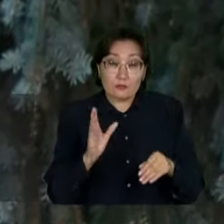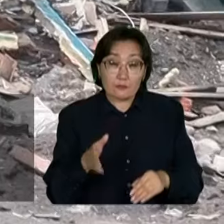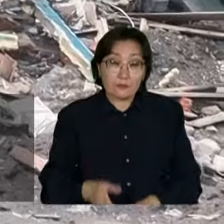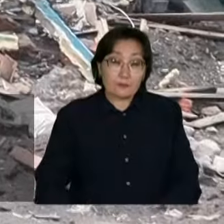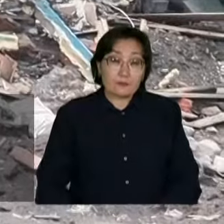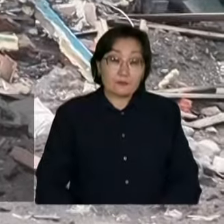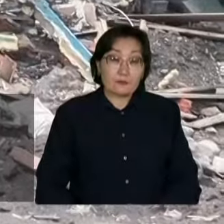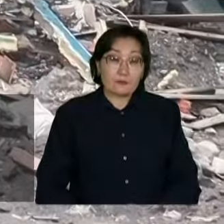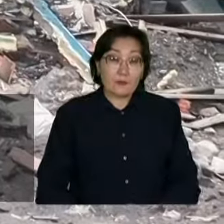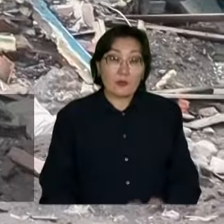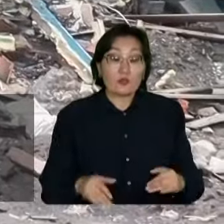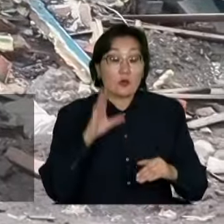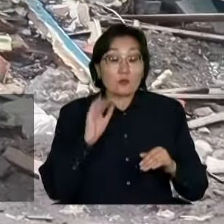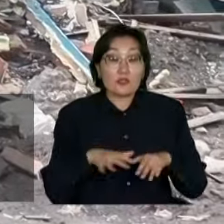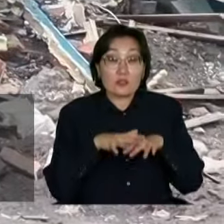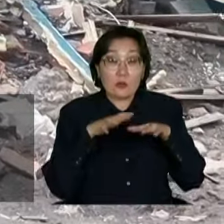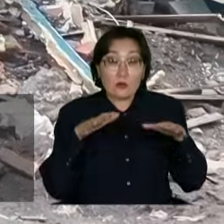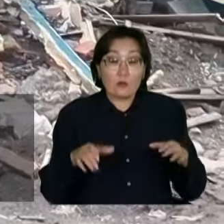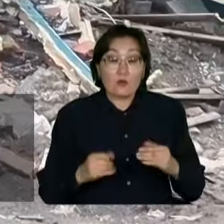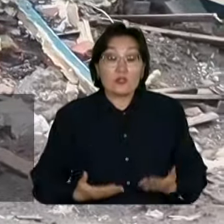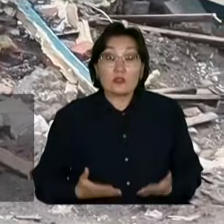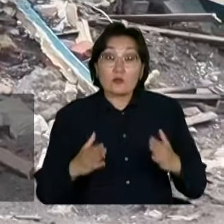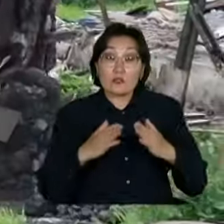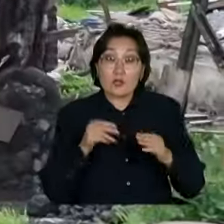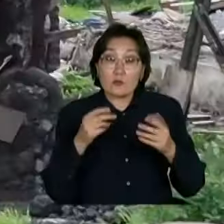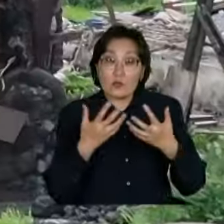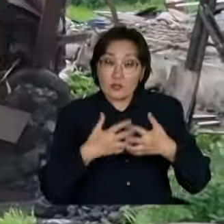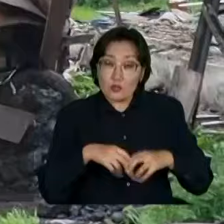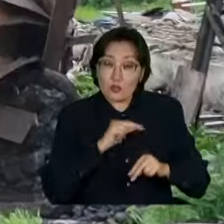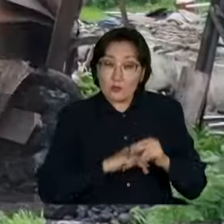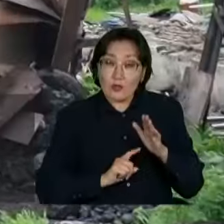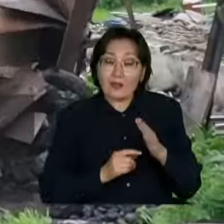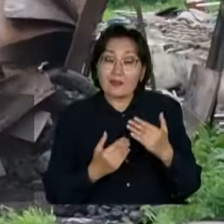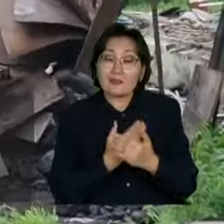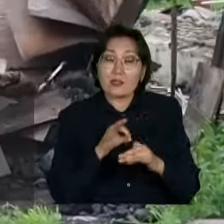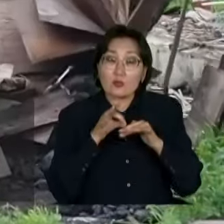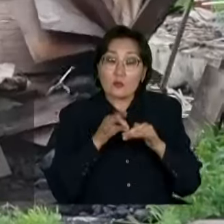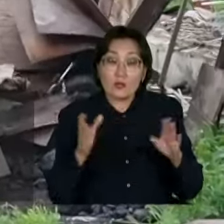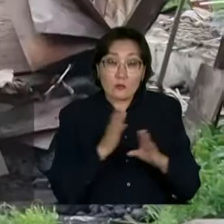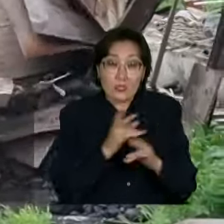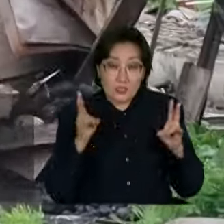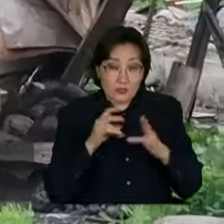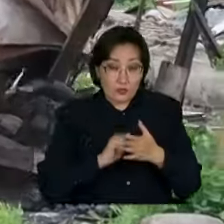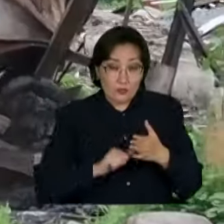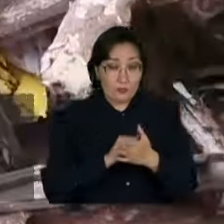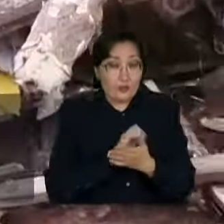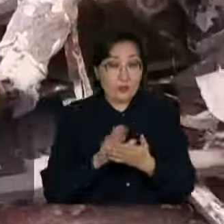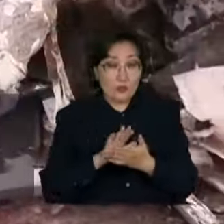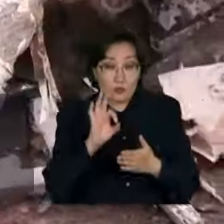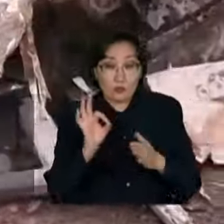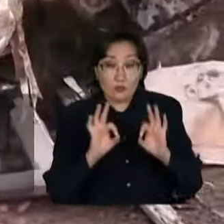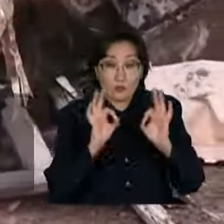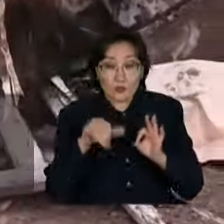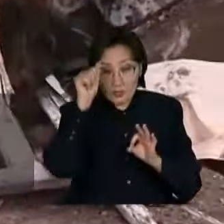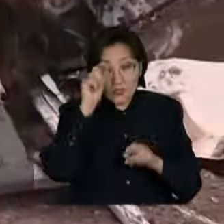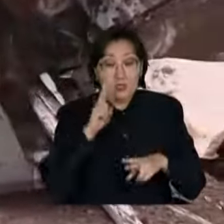отырғызылады. Айта кетейін, топан су басқан кей тұрғын үйде бағалау жұмыстары қайта жүргізіліп жатыр. Табиғи апаттың салдарын жою күзге дейін аяқталады